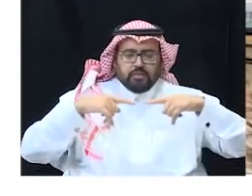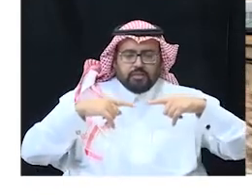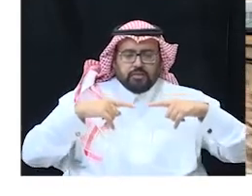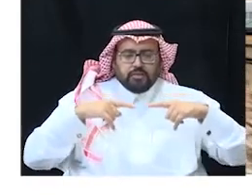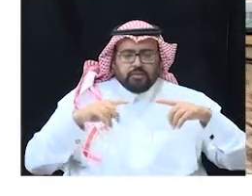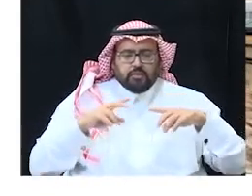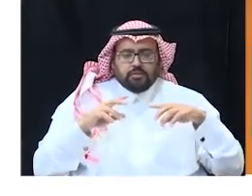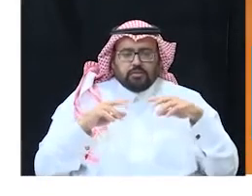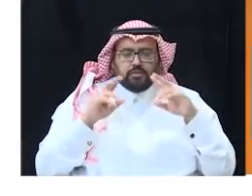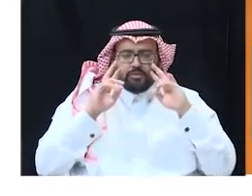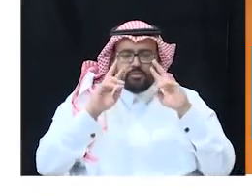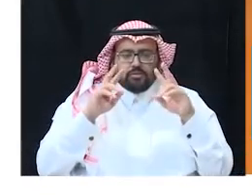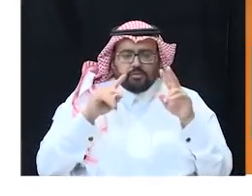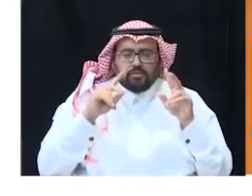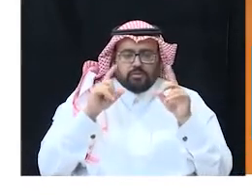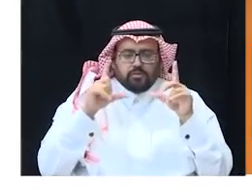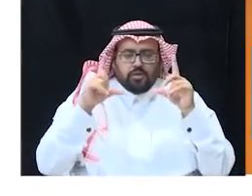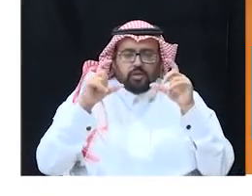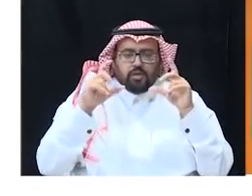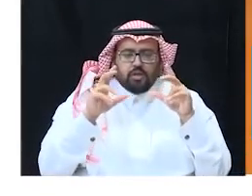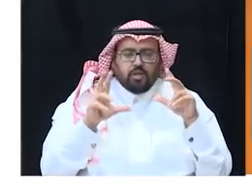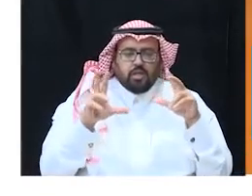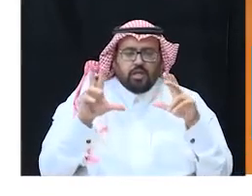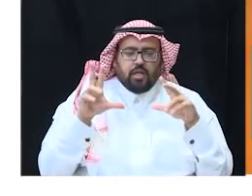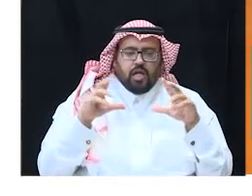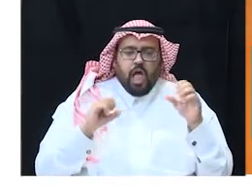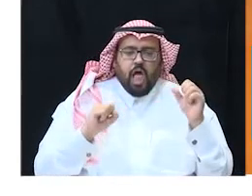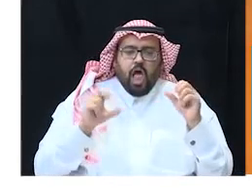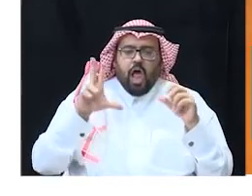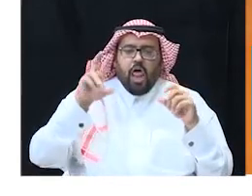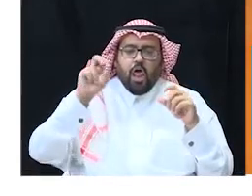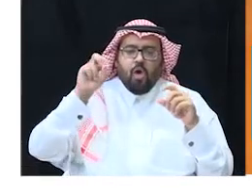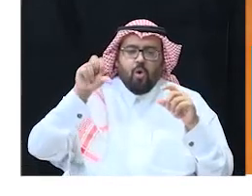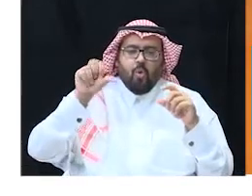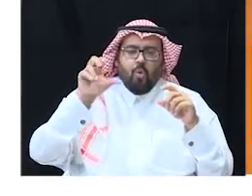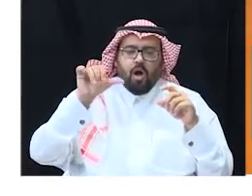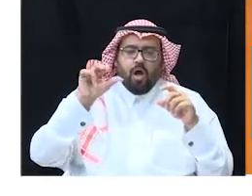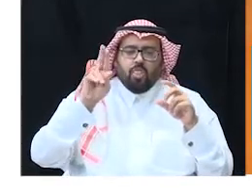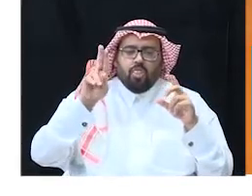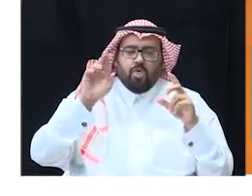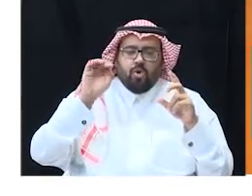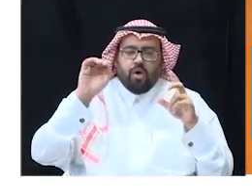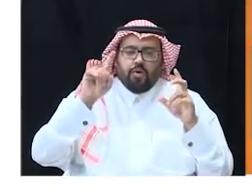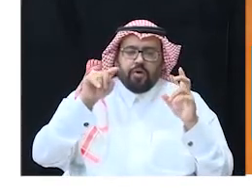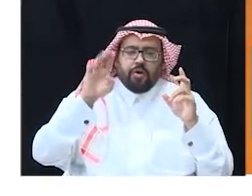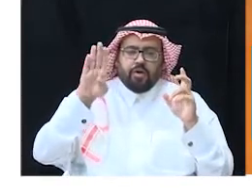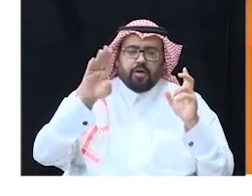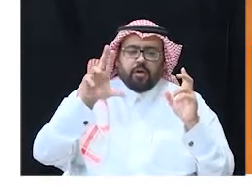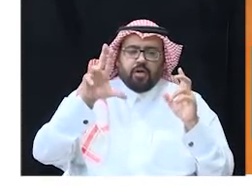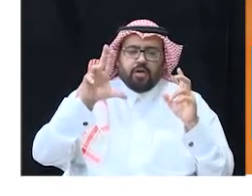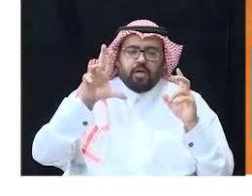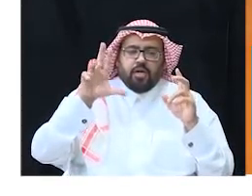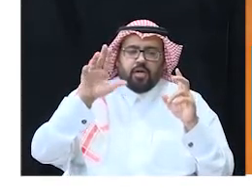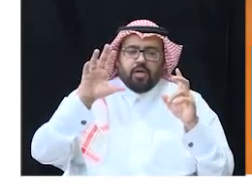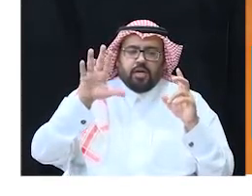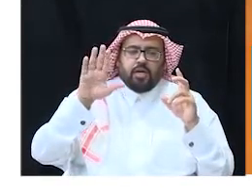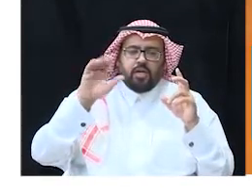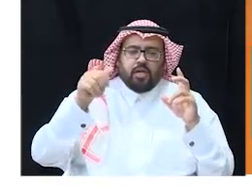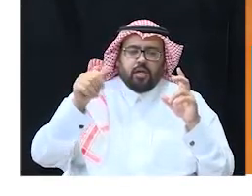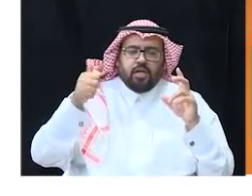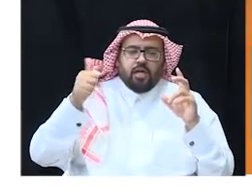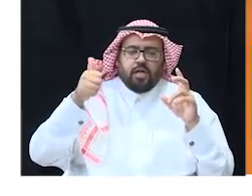مثل ما هو موضح في هذه الصورة. القوة تحرك الأجسام، هذا هو درسنا الأول. أنظر